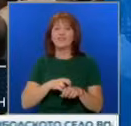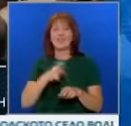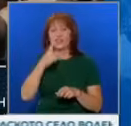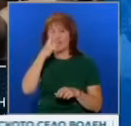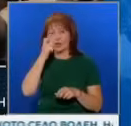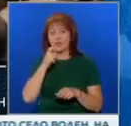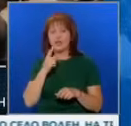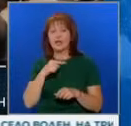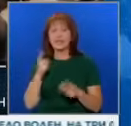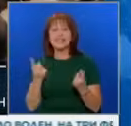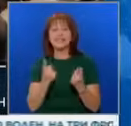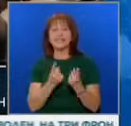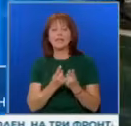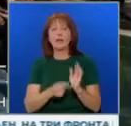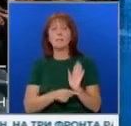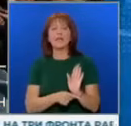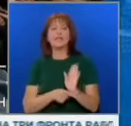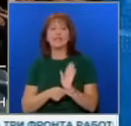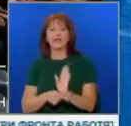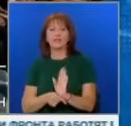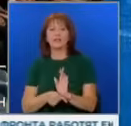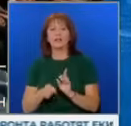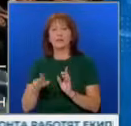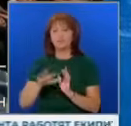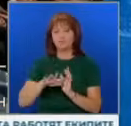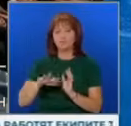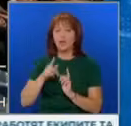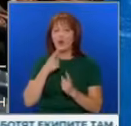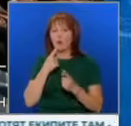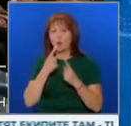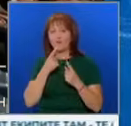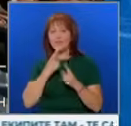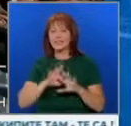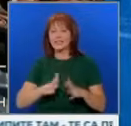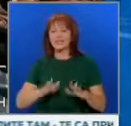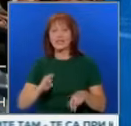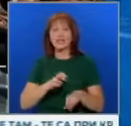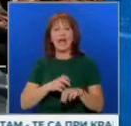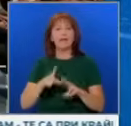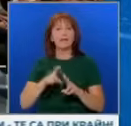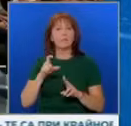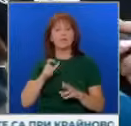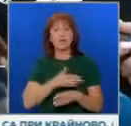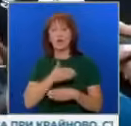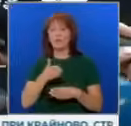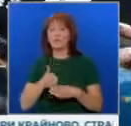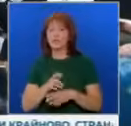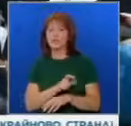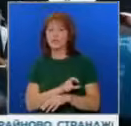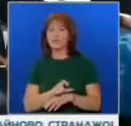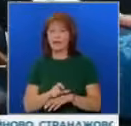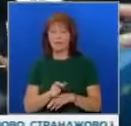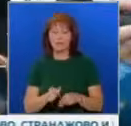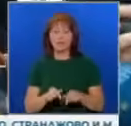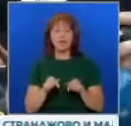и колегите му се срещнаха с представители на структурите от страната. Говорили са за ситуацията в ДПС през последните седмици. И това,